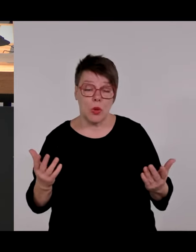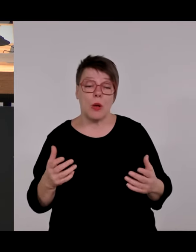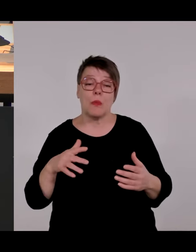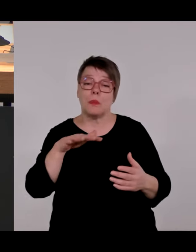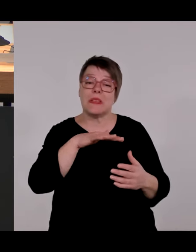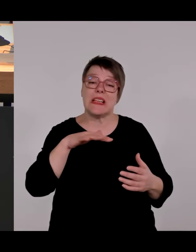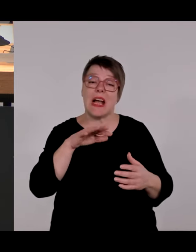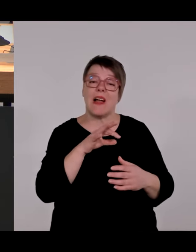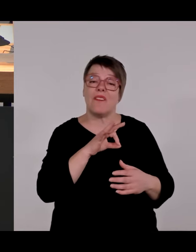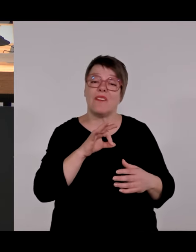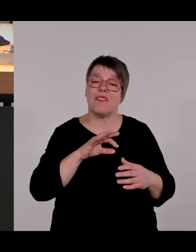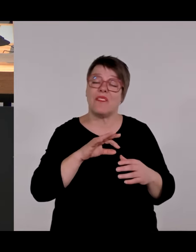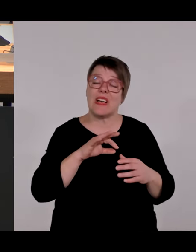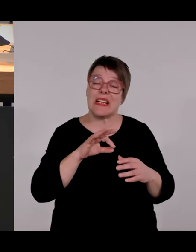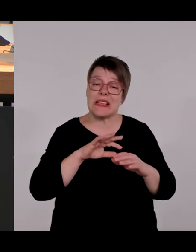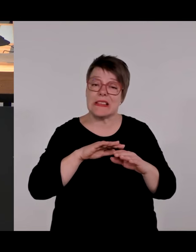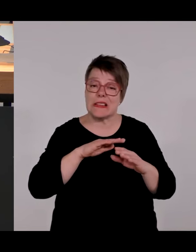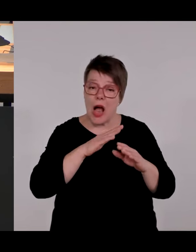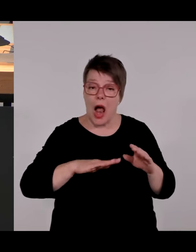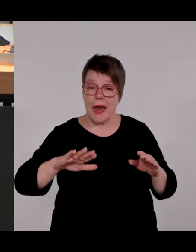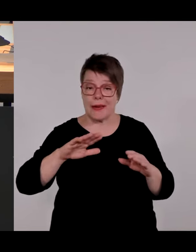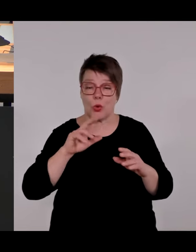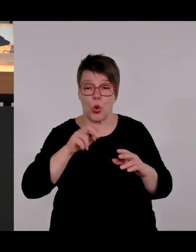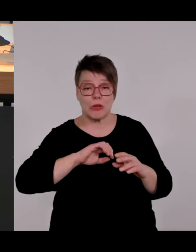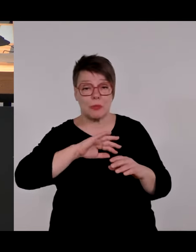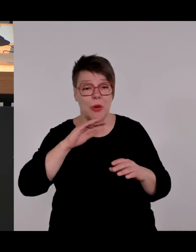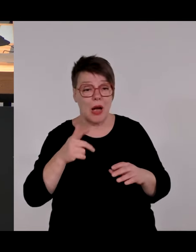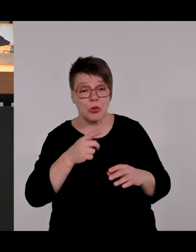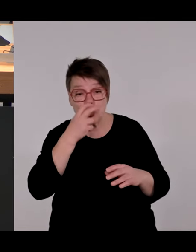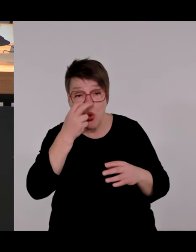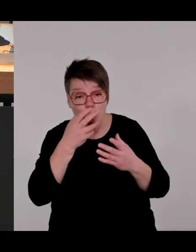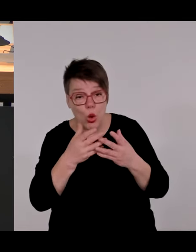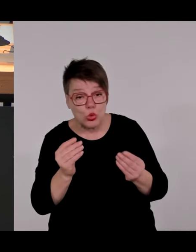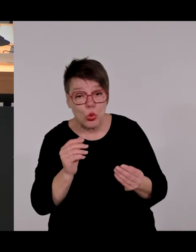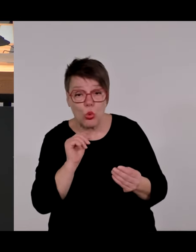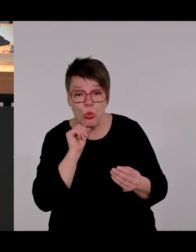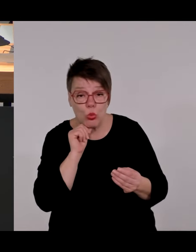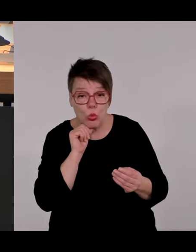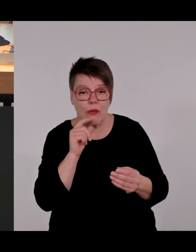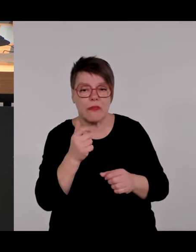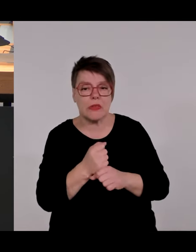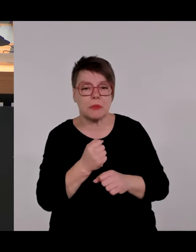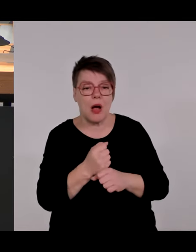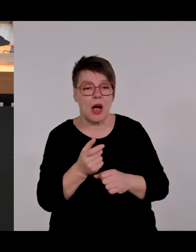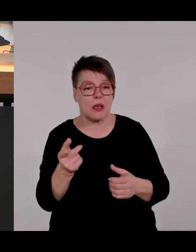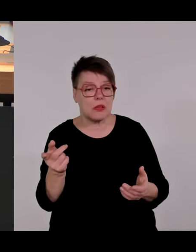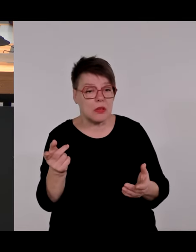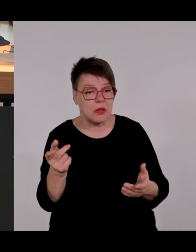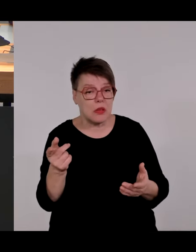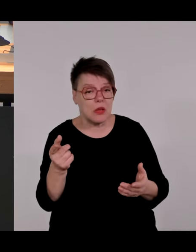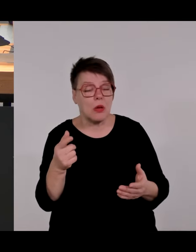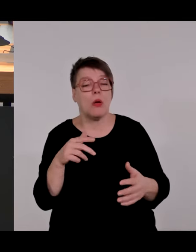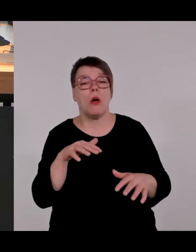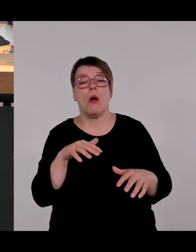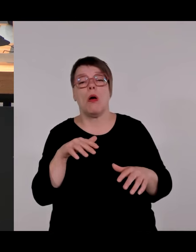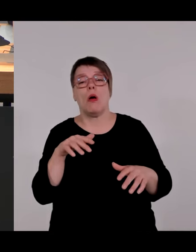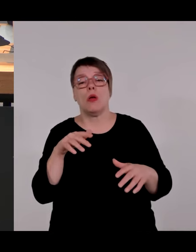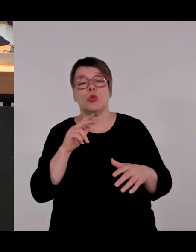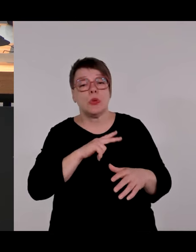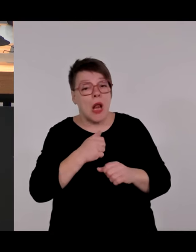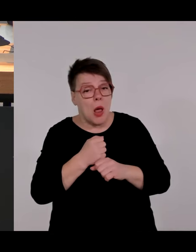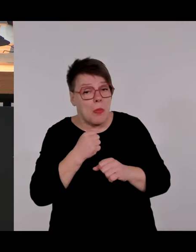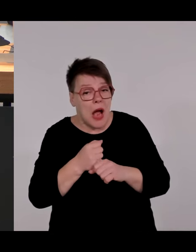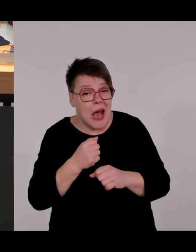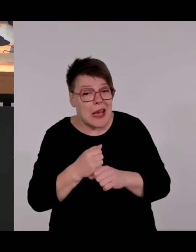bei der Lösung von den Problemen. Sie wollen nur diesen Zaun nicht. Also akzeptieren Sie, dass der Bezirk das nicht will, anstatt sich hier auf rechtliches Glatteis zu